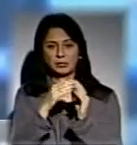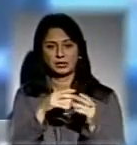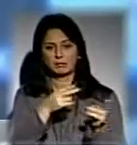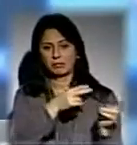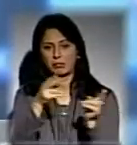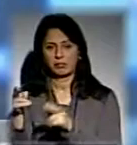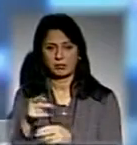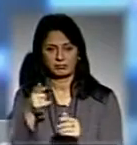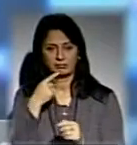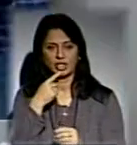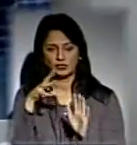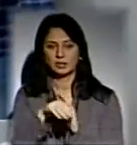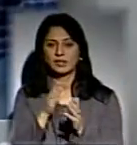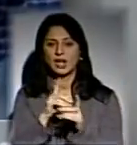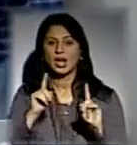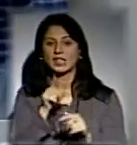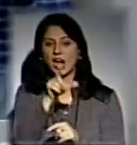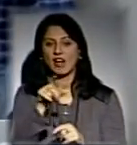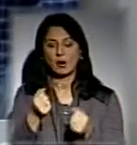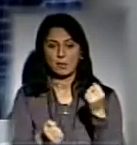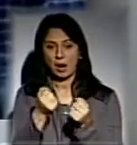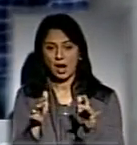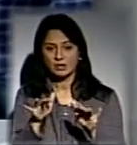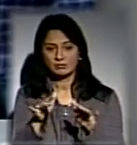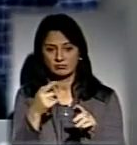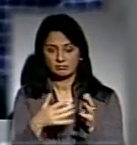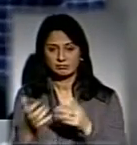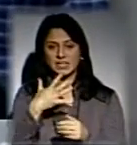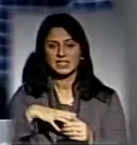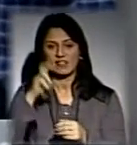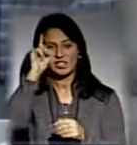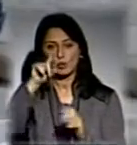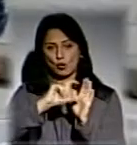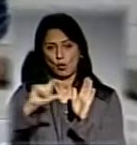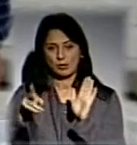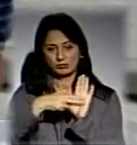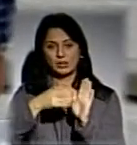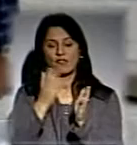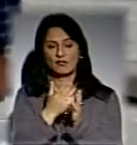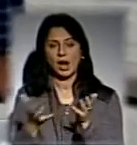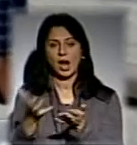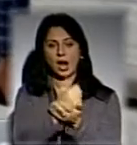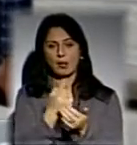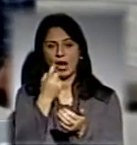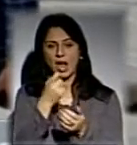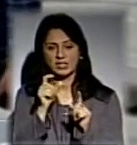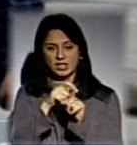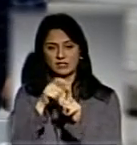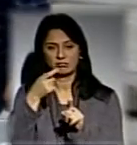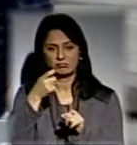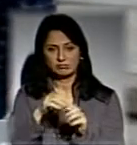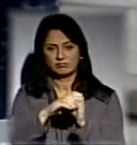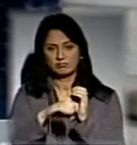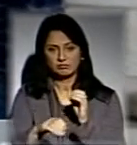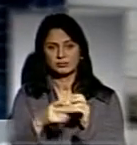ძარცვაში არიან ეჭმიტანილები. დაკავებულების ავტომანქანის ჩხრეკისას, რომელიც საქართველოს სახელმწიფო ნომრებით მოძრაობდა, ამოღებული 100-მდე ბაზნა და